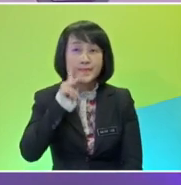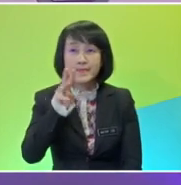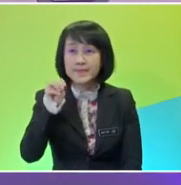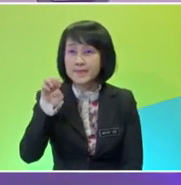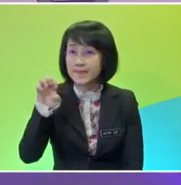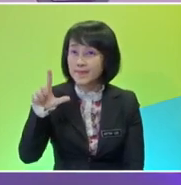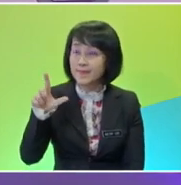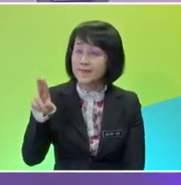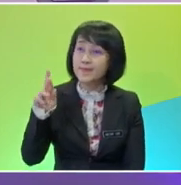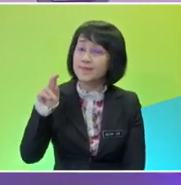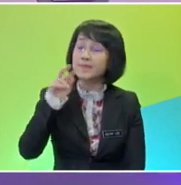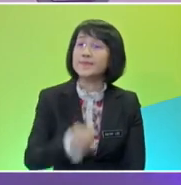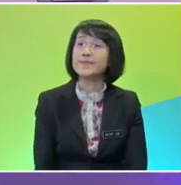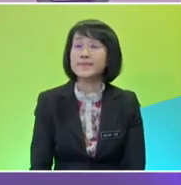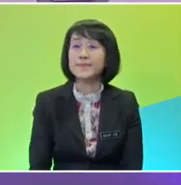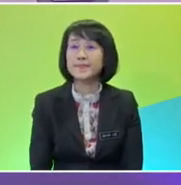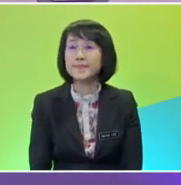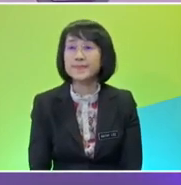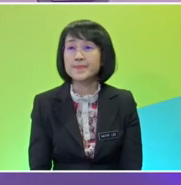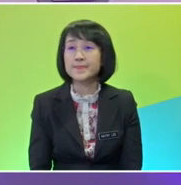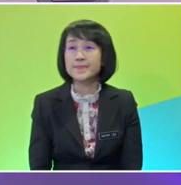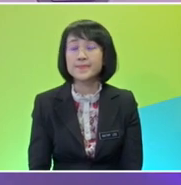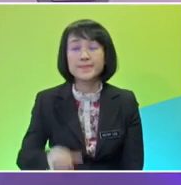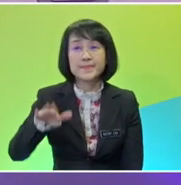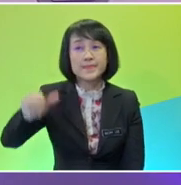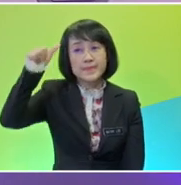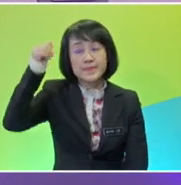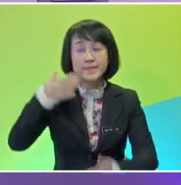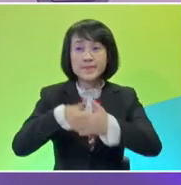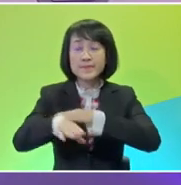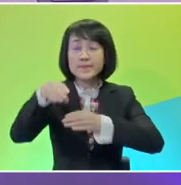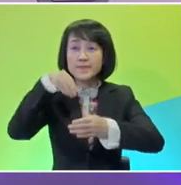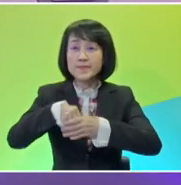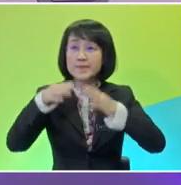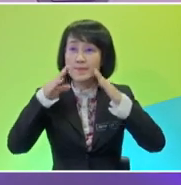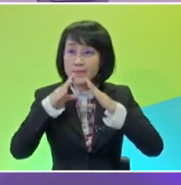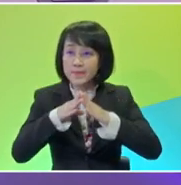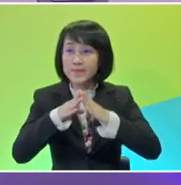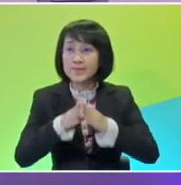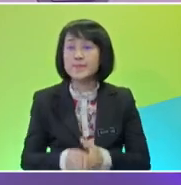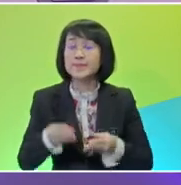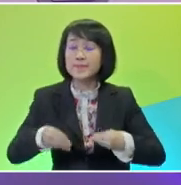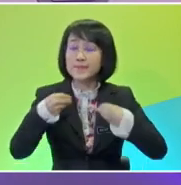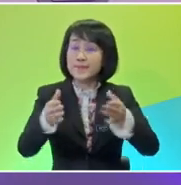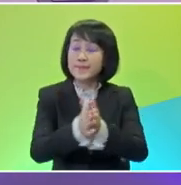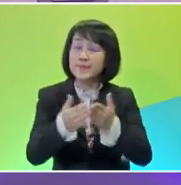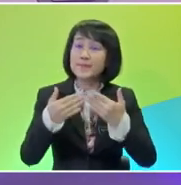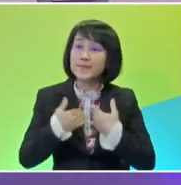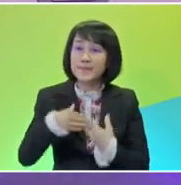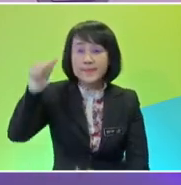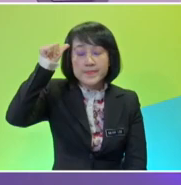kepada adik Arjuna masuk dalam rumah kita ada nilai Assalamualaikum Kakak itu nilai yang baik